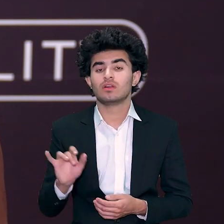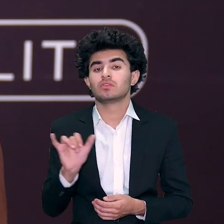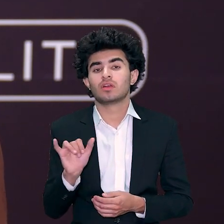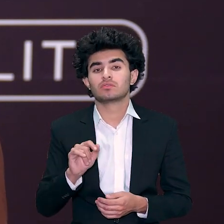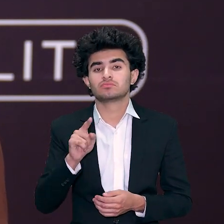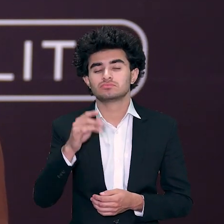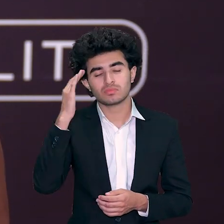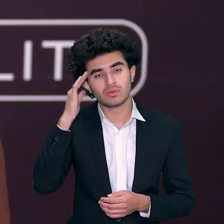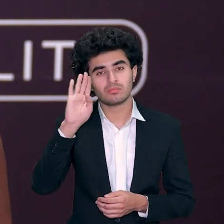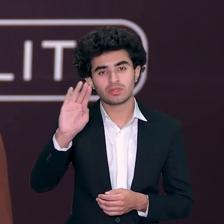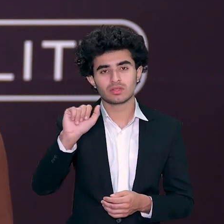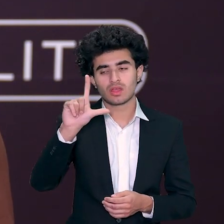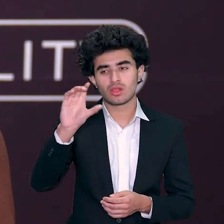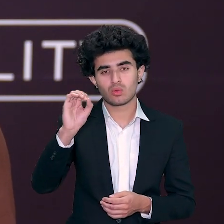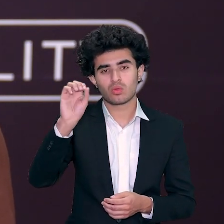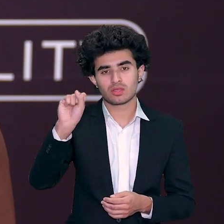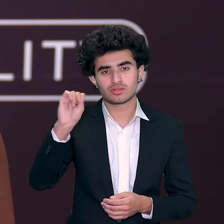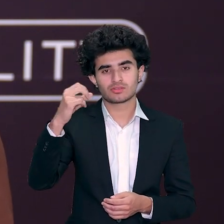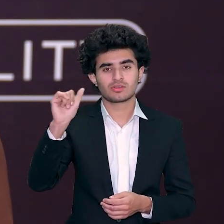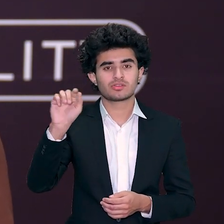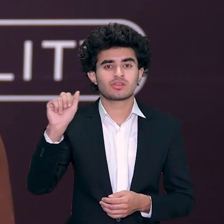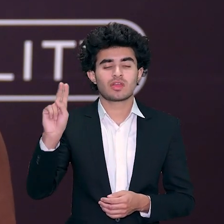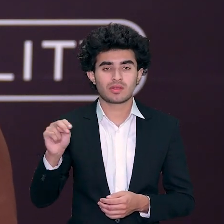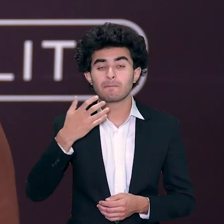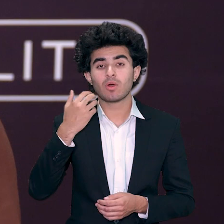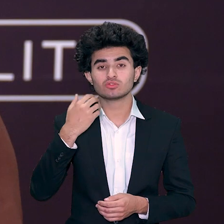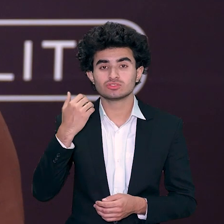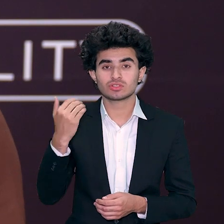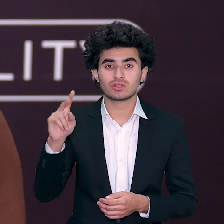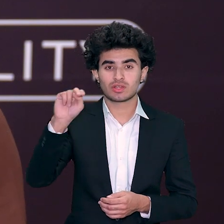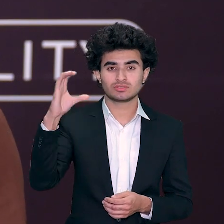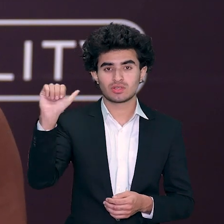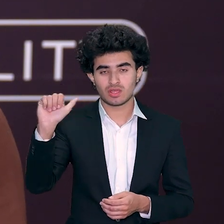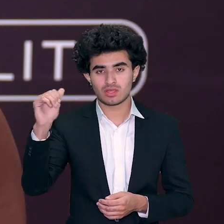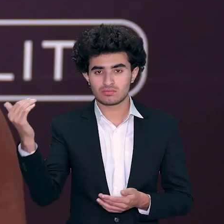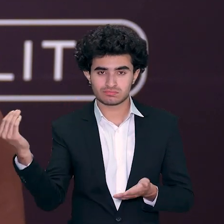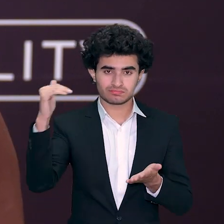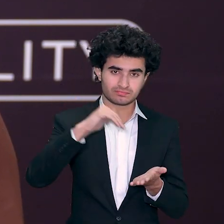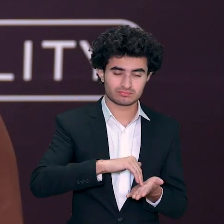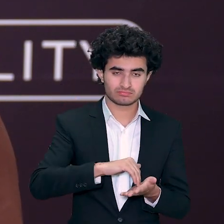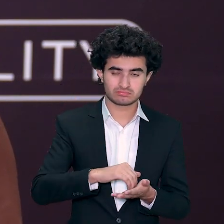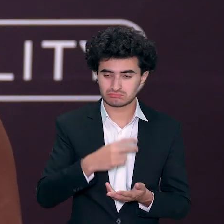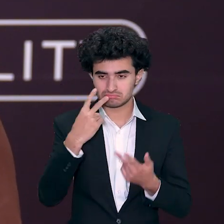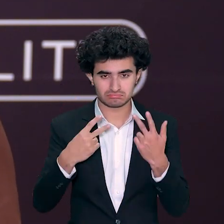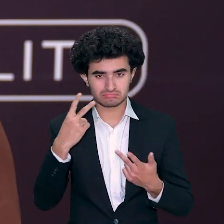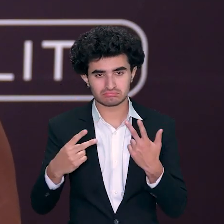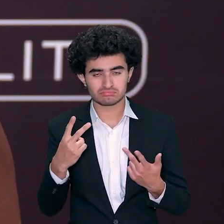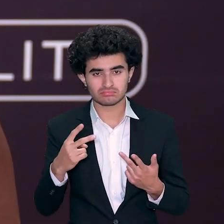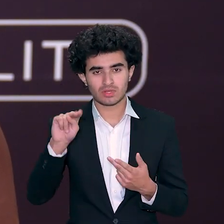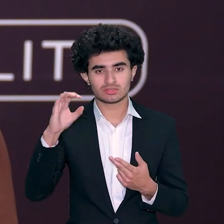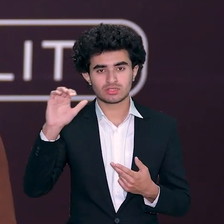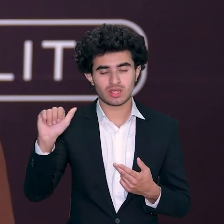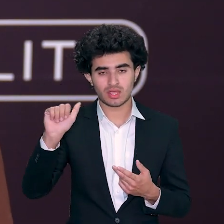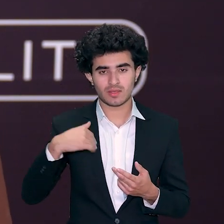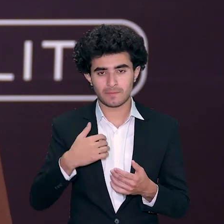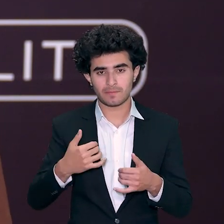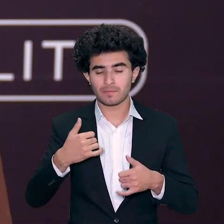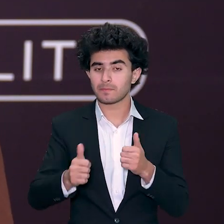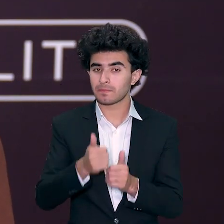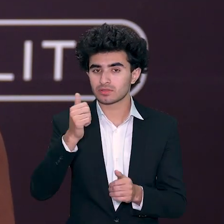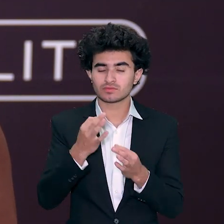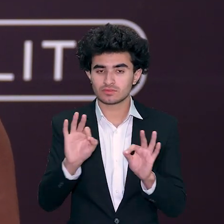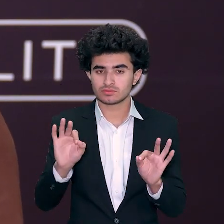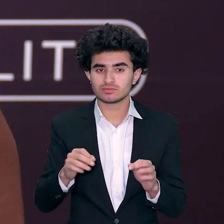بڑا ڈفرینس نظر آتا ہے. تو بینگ لائک کمنگ فرام دا بلوچستان ان پنجاب اور یہاں NCA